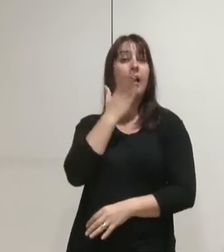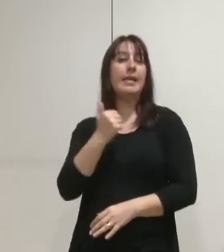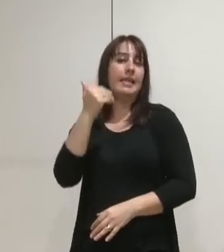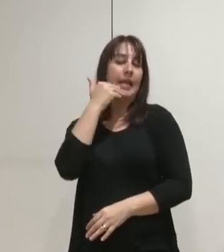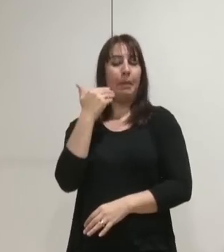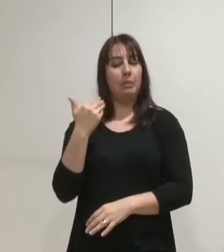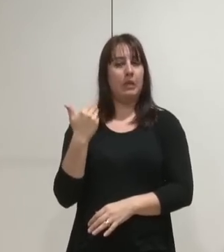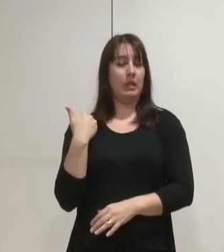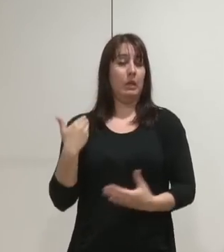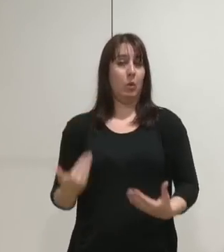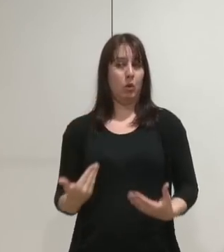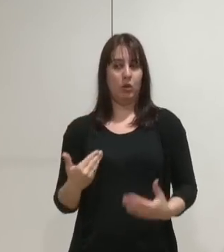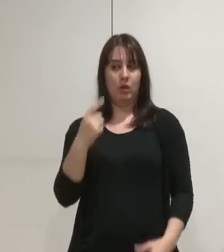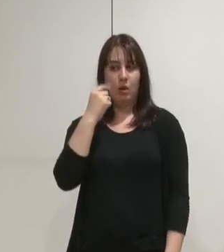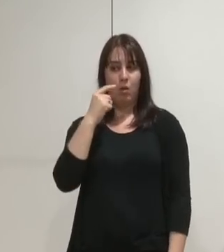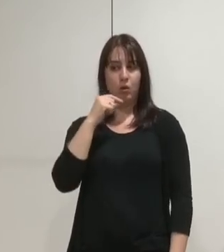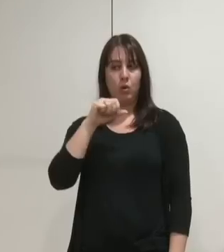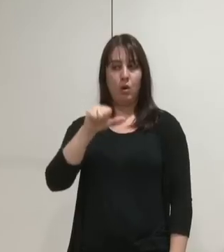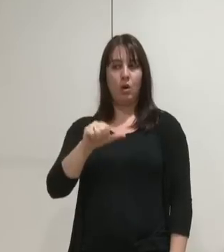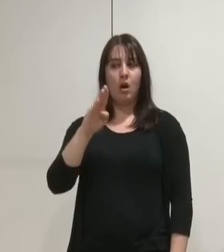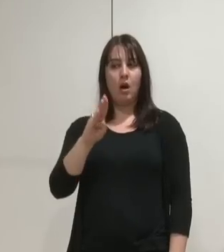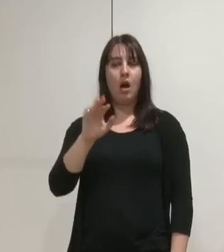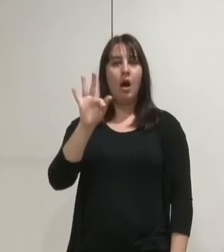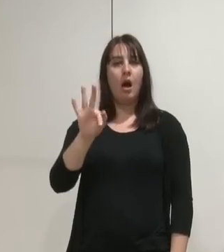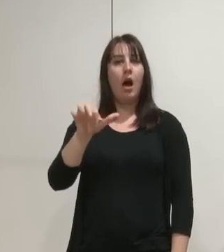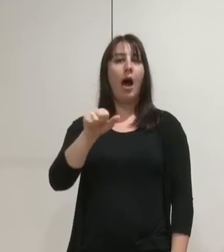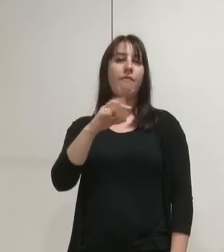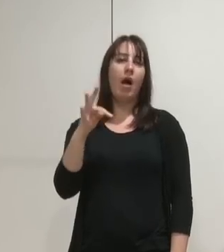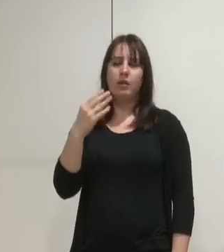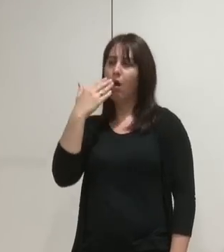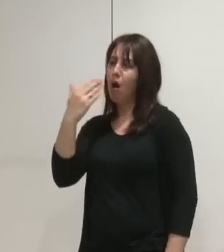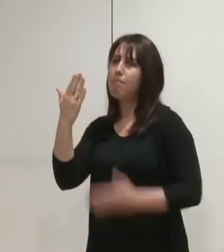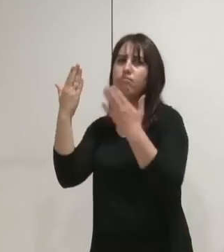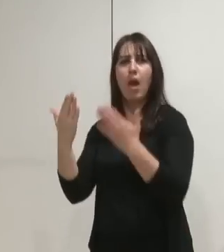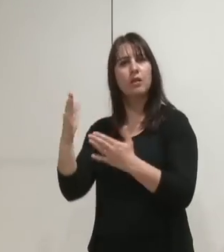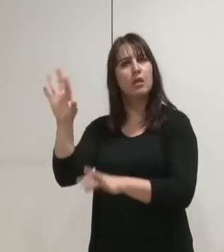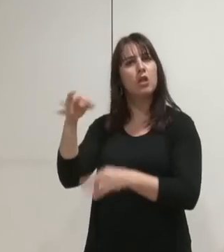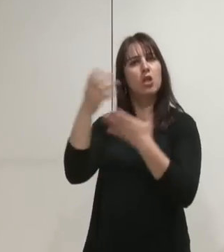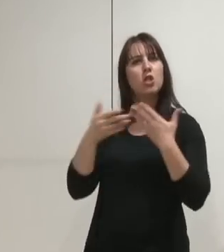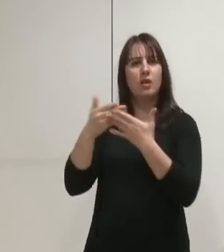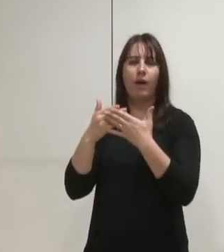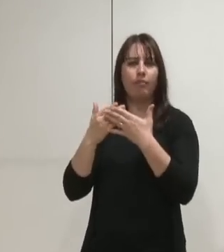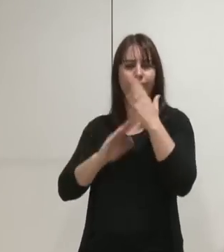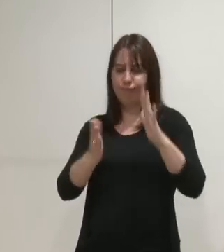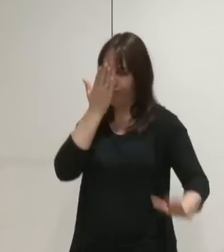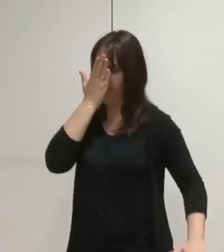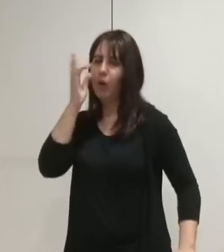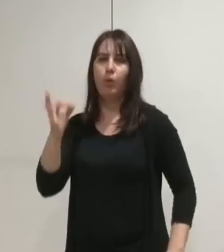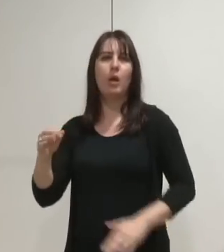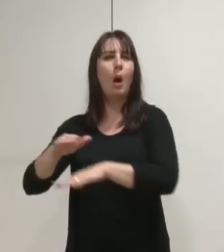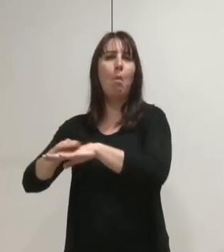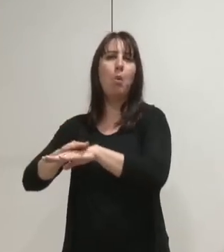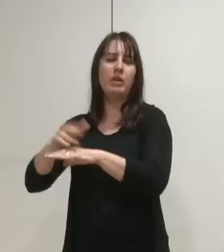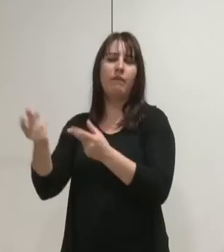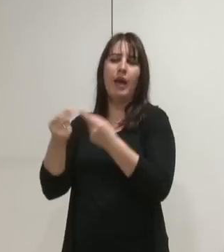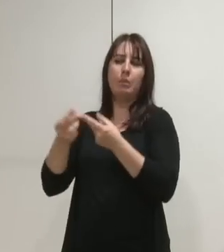d'après-midi monsieur apfast je l'en remercie sur le principe je regrette les délais même si les raisons qu'il m'a donné